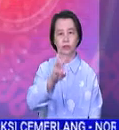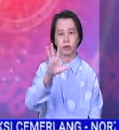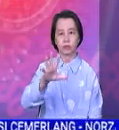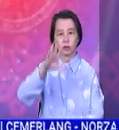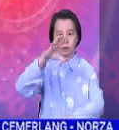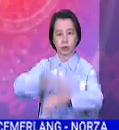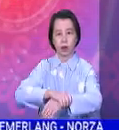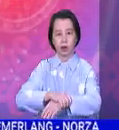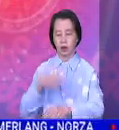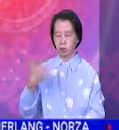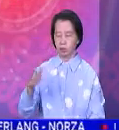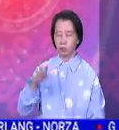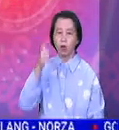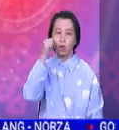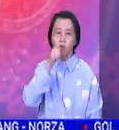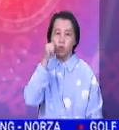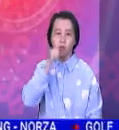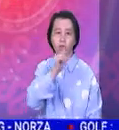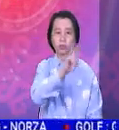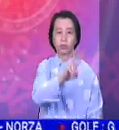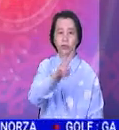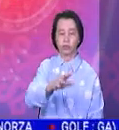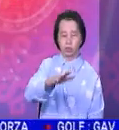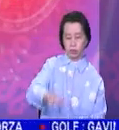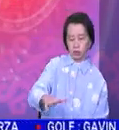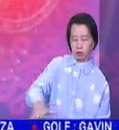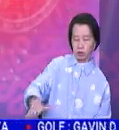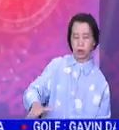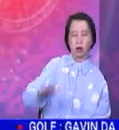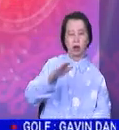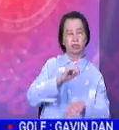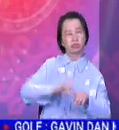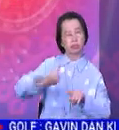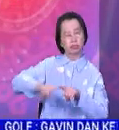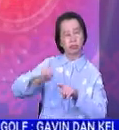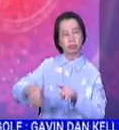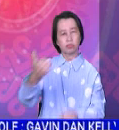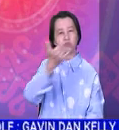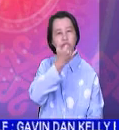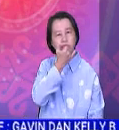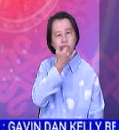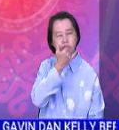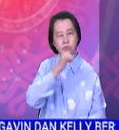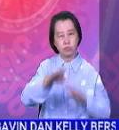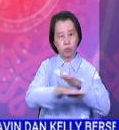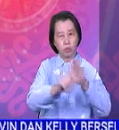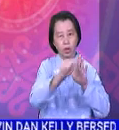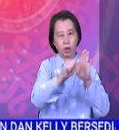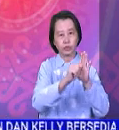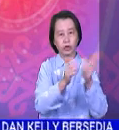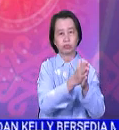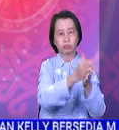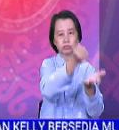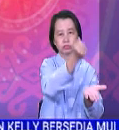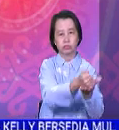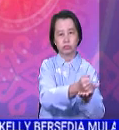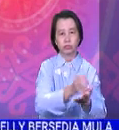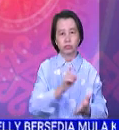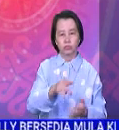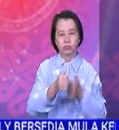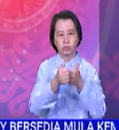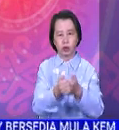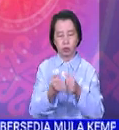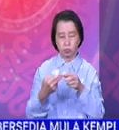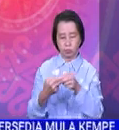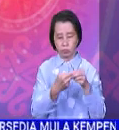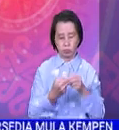an termasuk 15 wanita dan 22 kanak-kanak atas pelbagai kesalahan di bawah akta imigresen dalam operasi patu